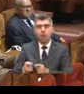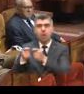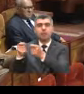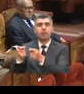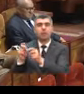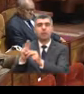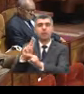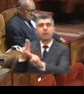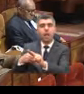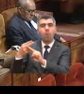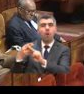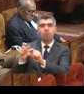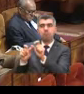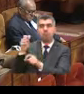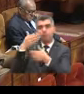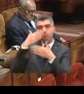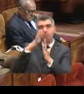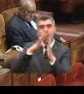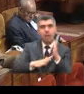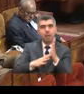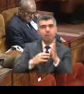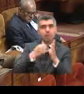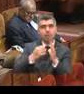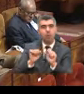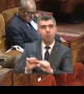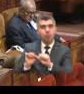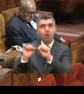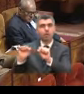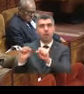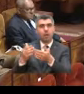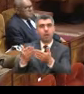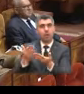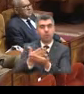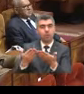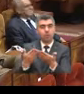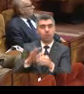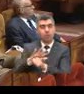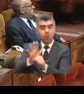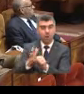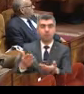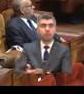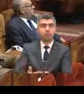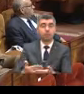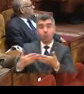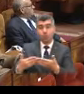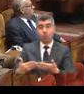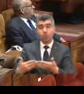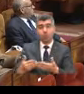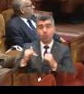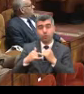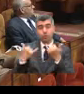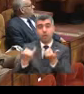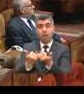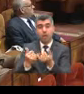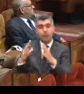مقنعة في مواجهة هاد الوضعية اللي خلاتها لنا هذه الجائحة؟ كنظن بأن اليوم الجلسة فارغة